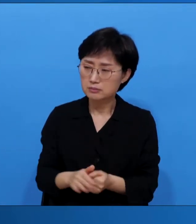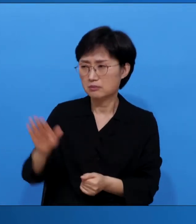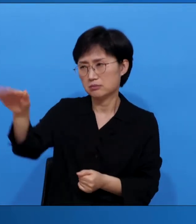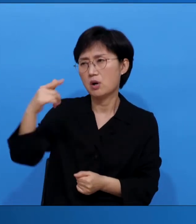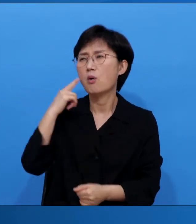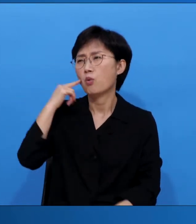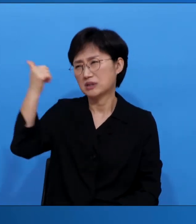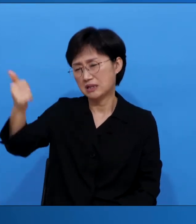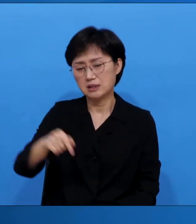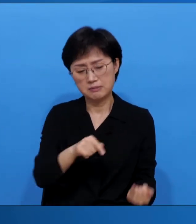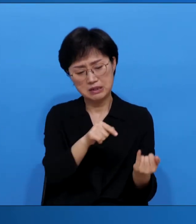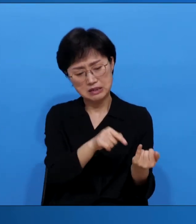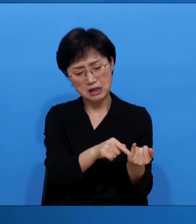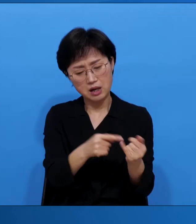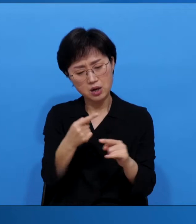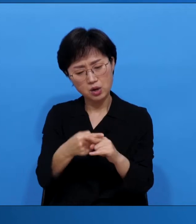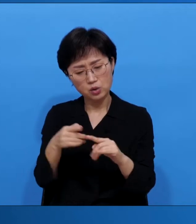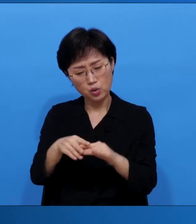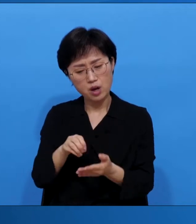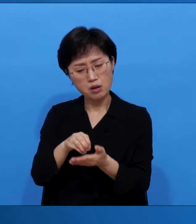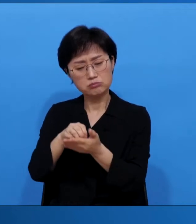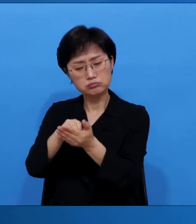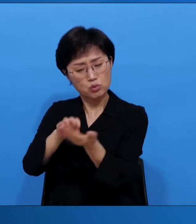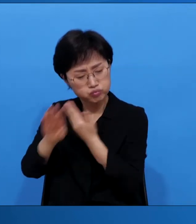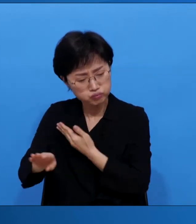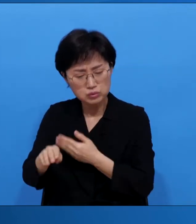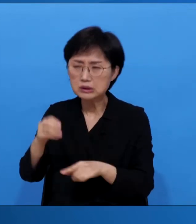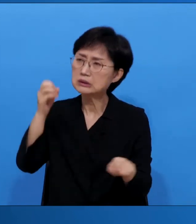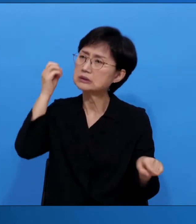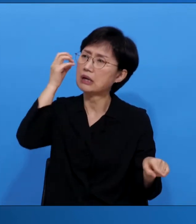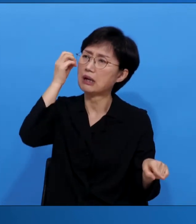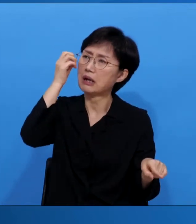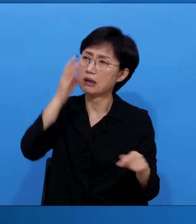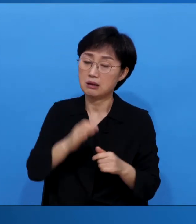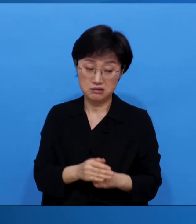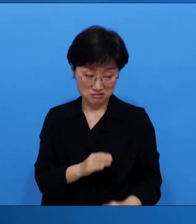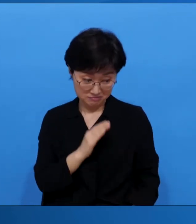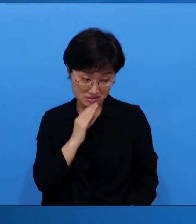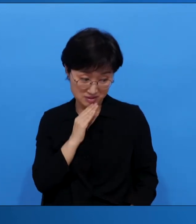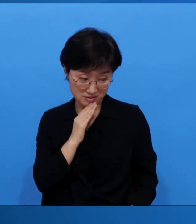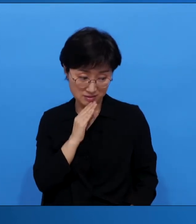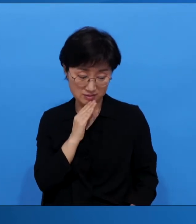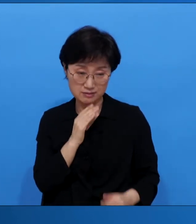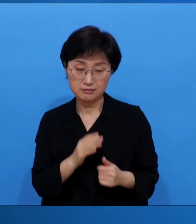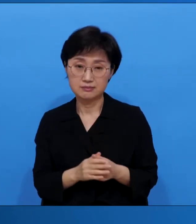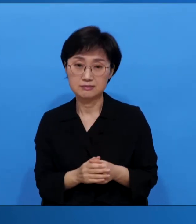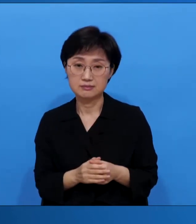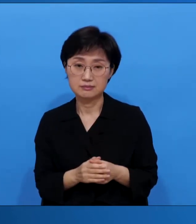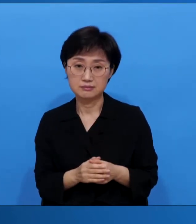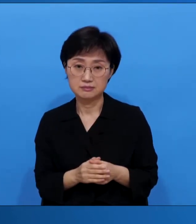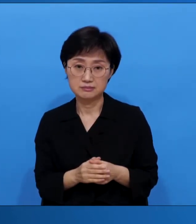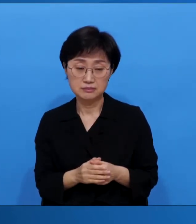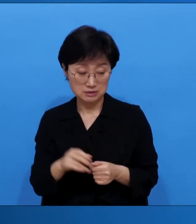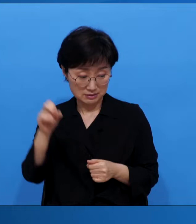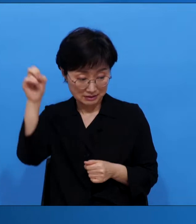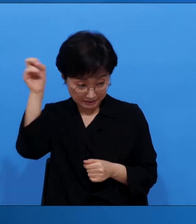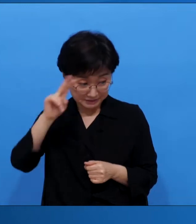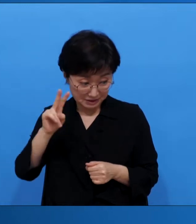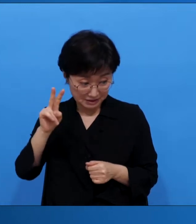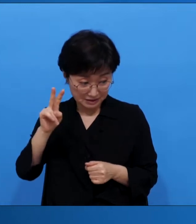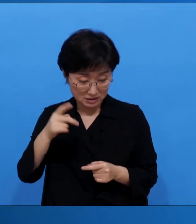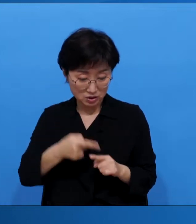교회 가고부터 이렇다는 거예요. saying she only became this way after she went to 그래요. church. And I said, is that so? 갑자기 그렇습니까?